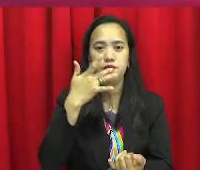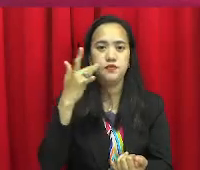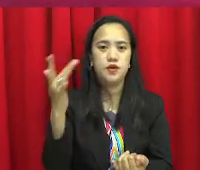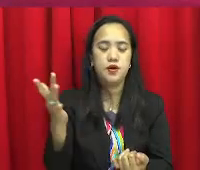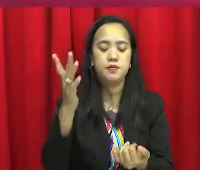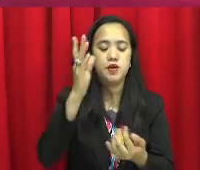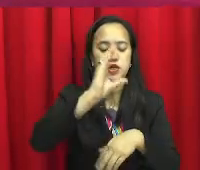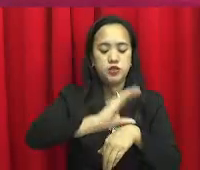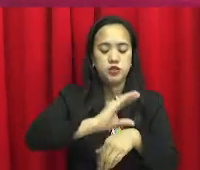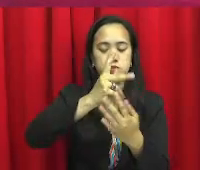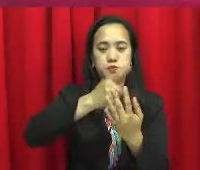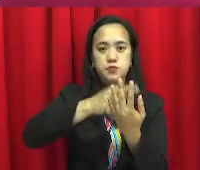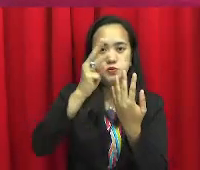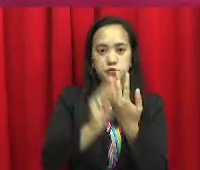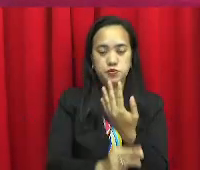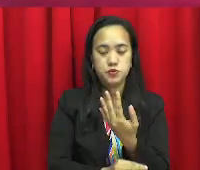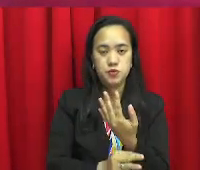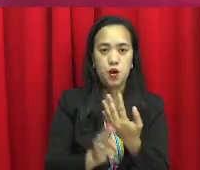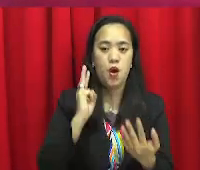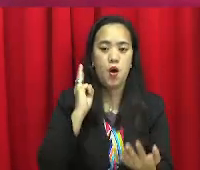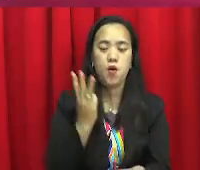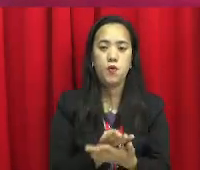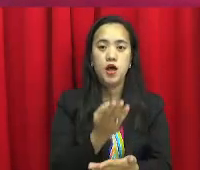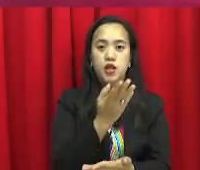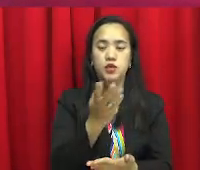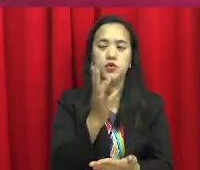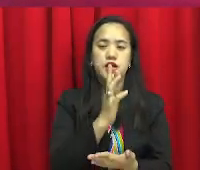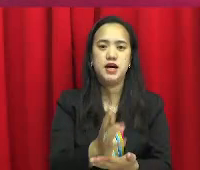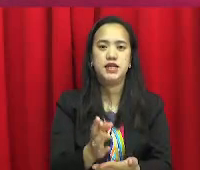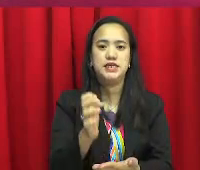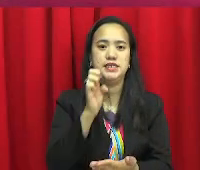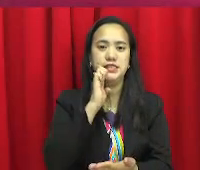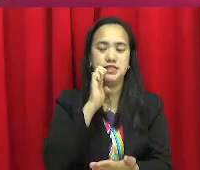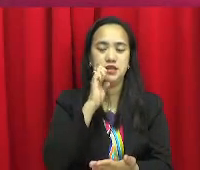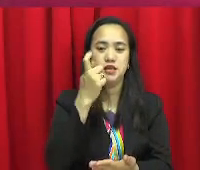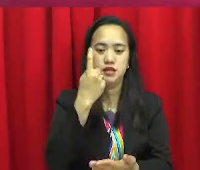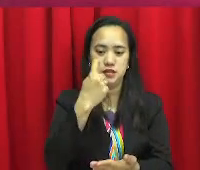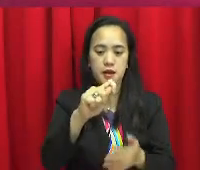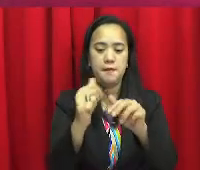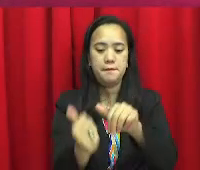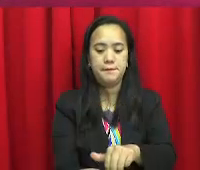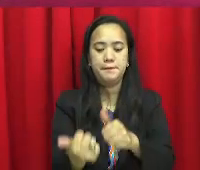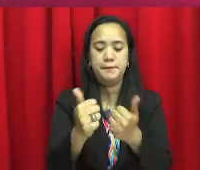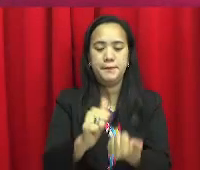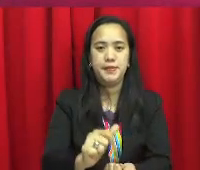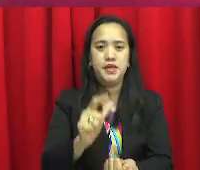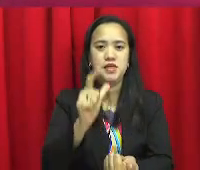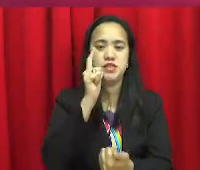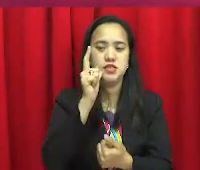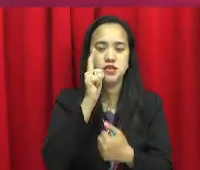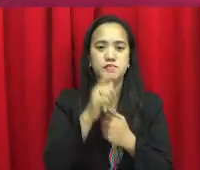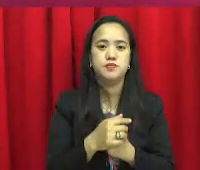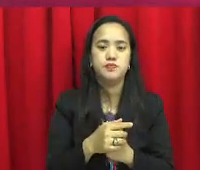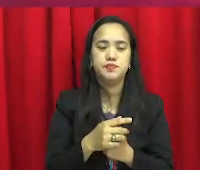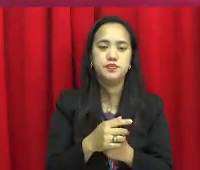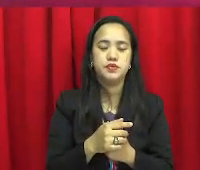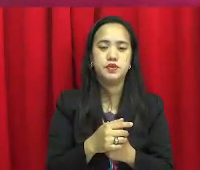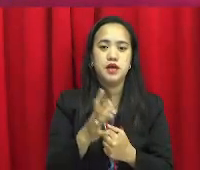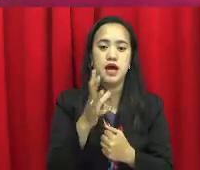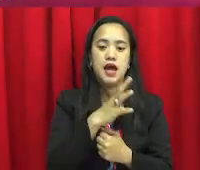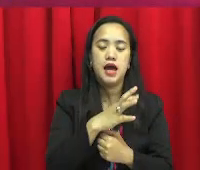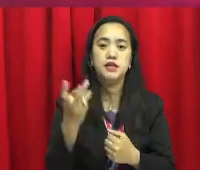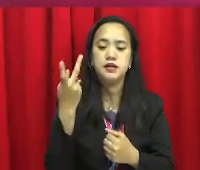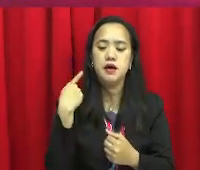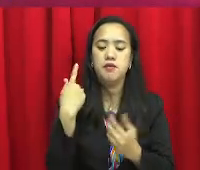programa habang kayo'y kumakain, The Baptist Lunch. No? At pag sinabi po natin Baptist Lunch, Bunch of